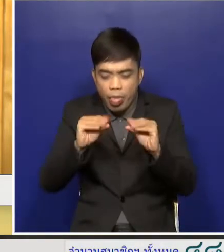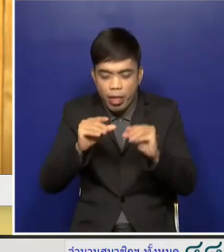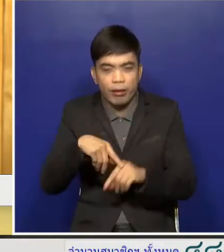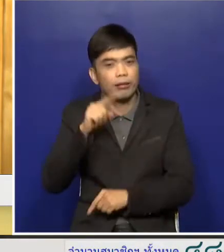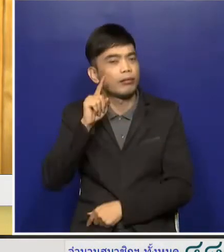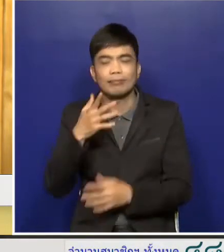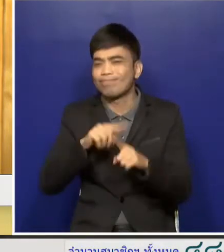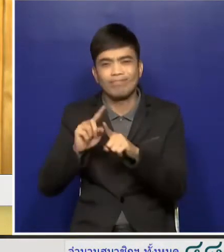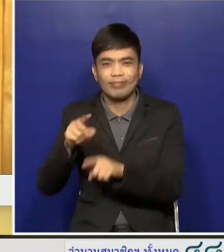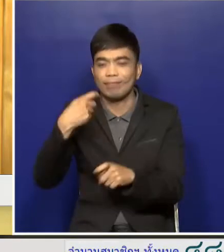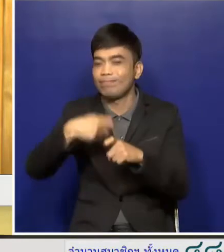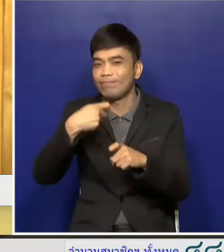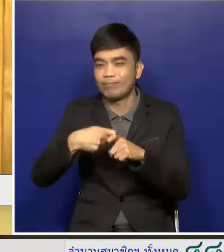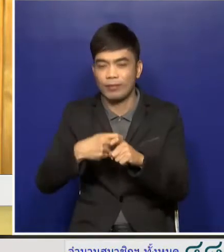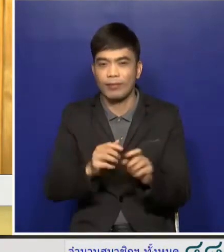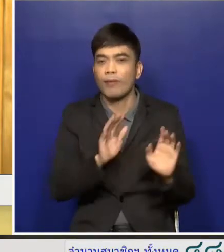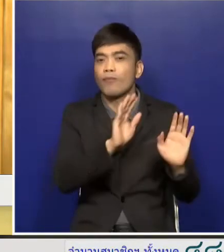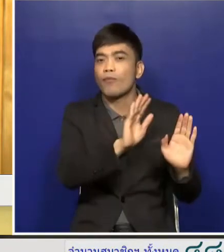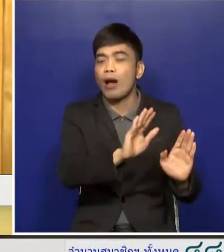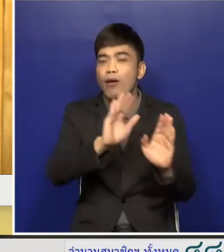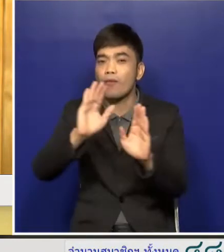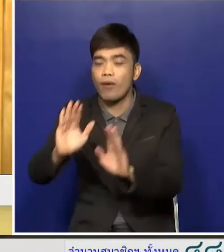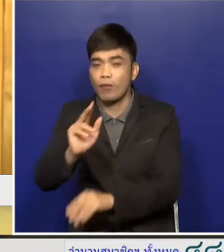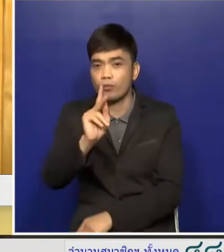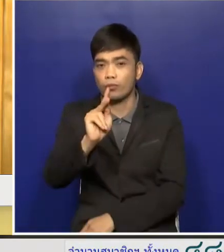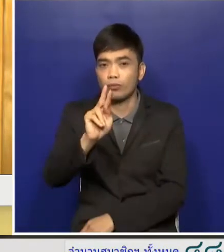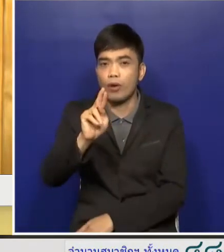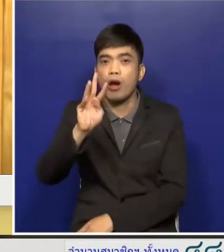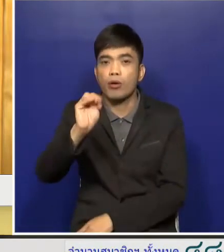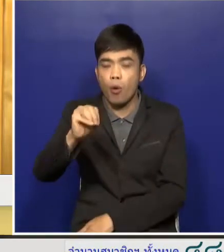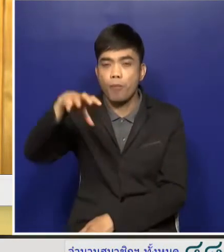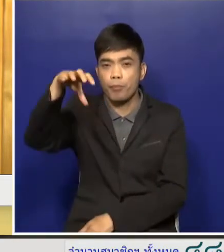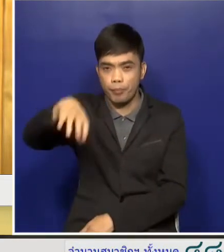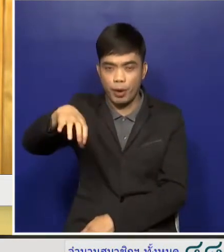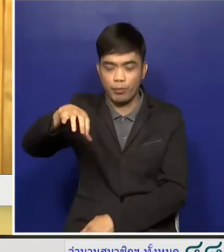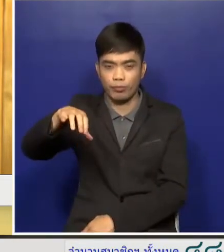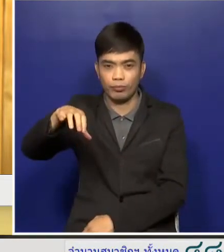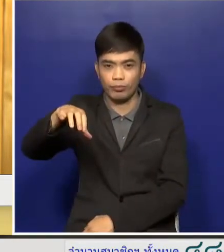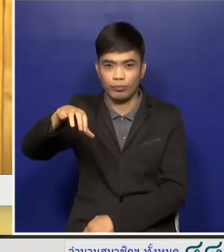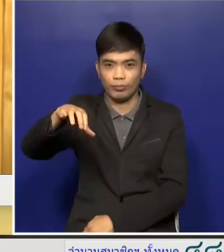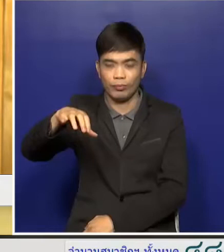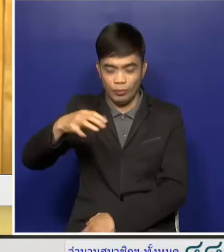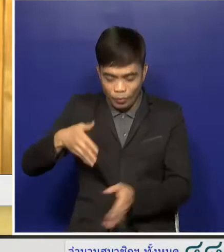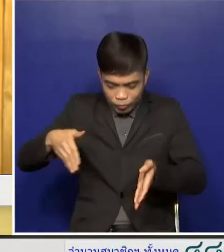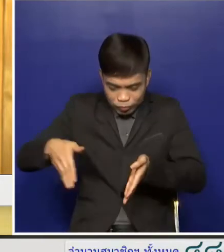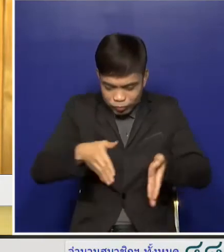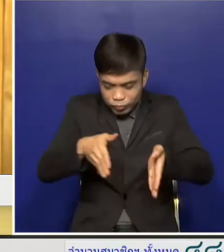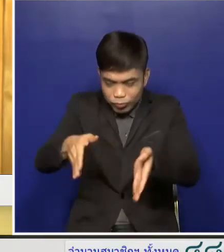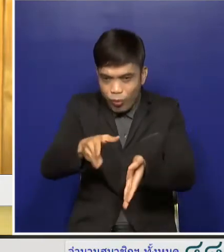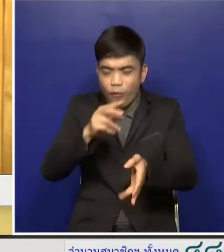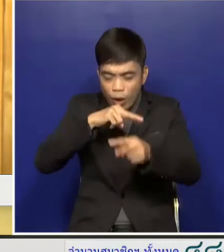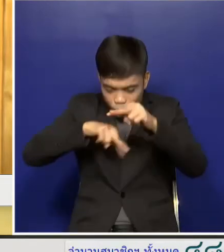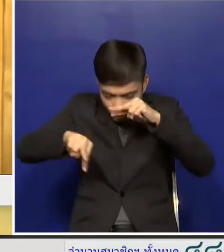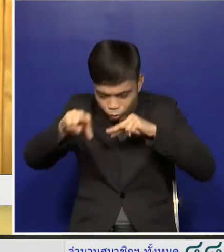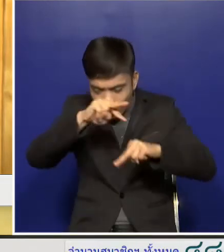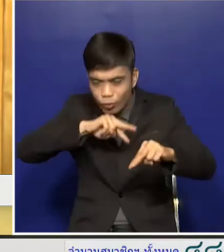ากจะกราบเรียนไปที่กรมชลประทานซึ่งกำลังพัฒนาบ่อโจโก้อยู่นี้ให้มาช่วย